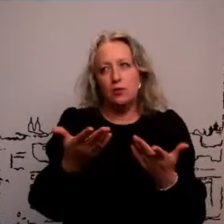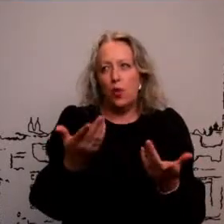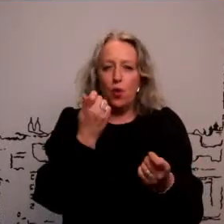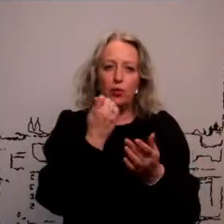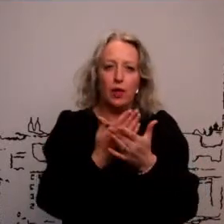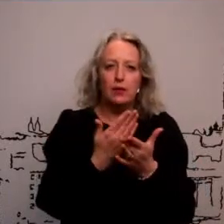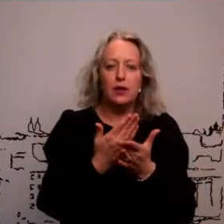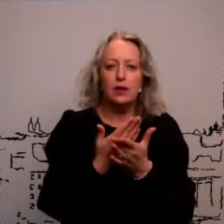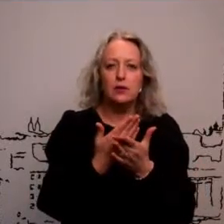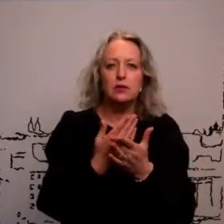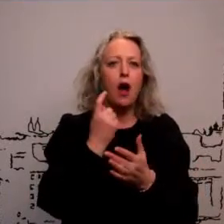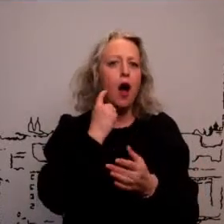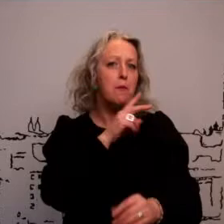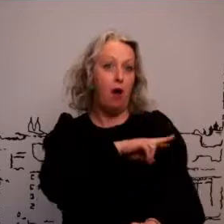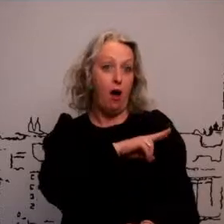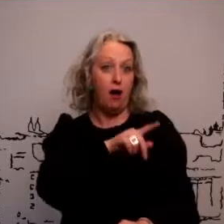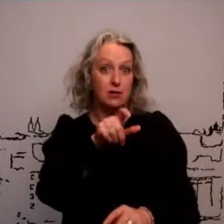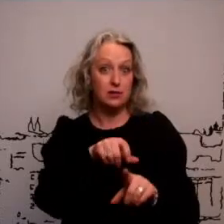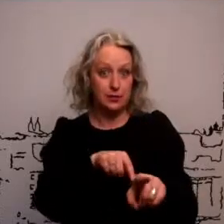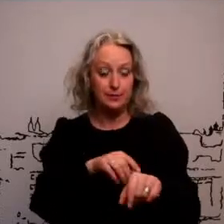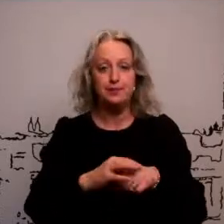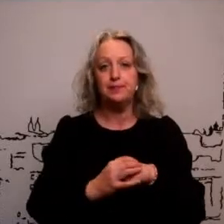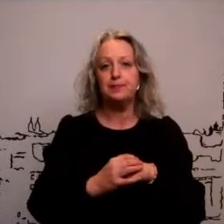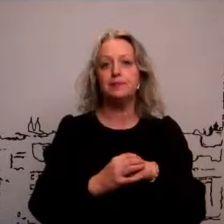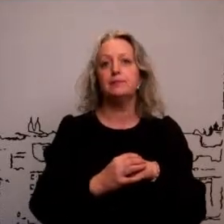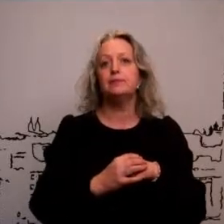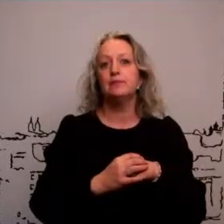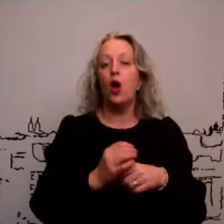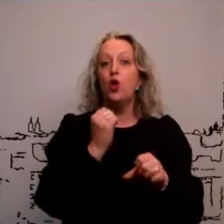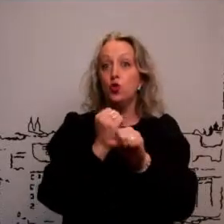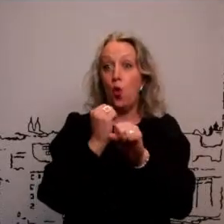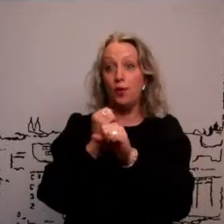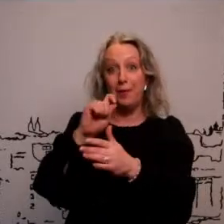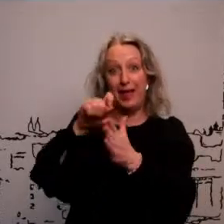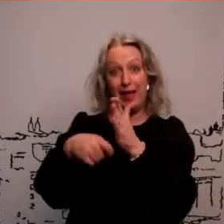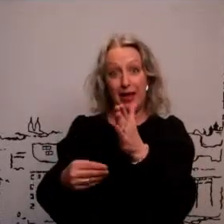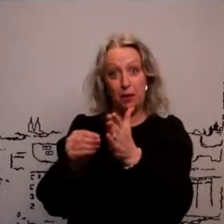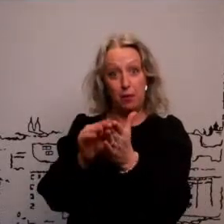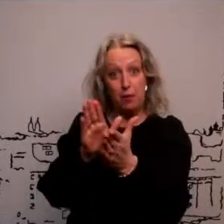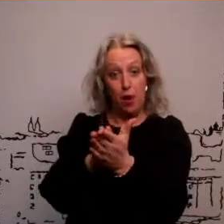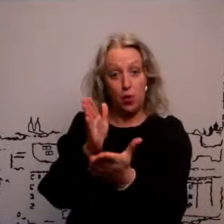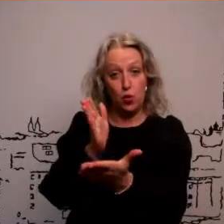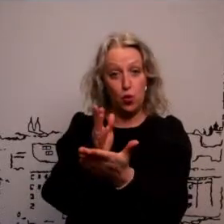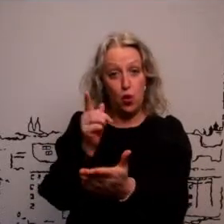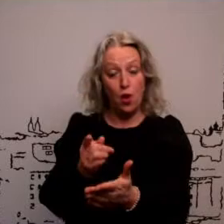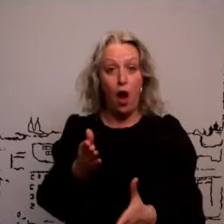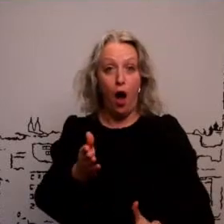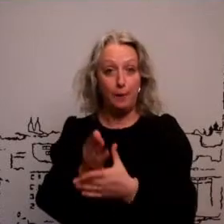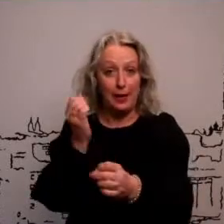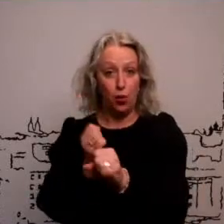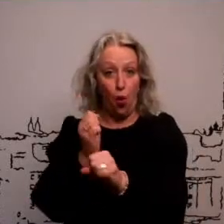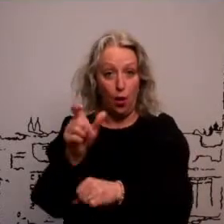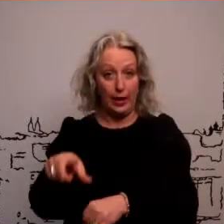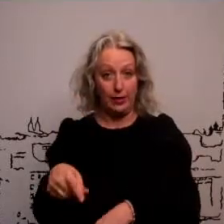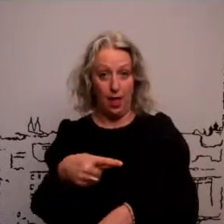et ambarst näiteks, ja siis töötamise registris on näiteks kanne, et abitööline või